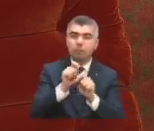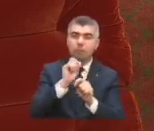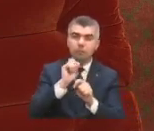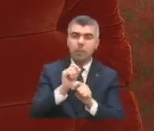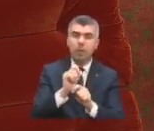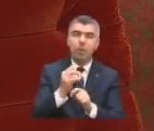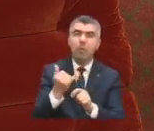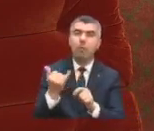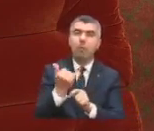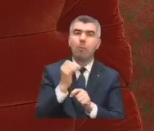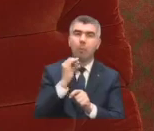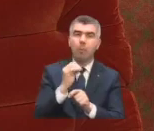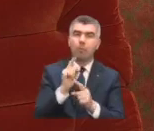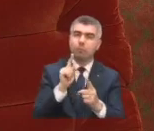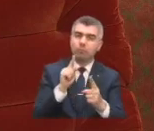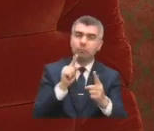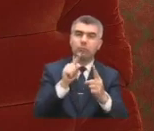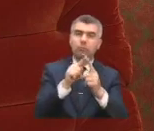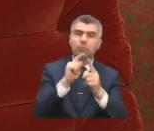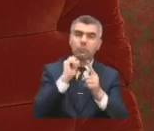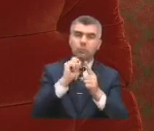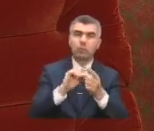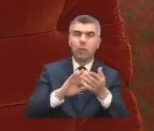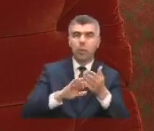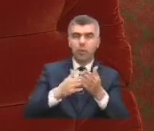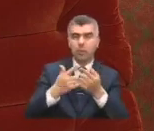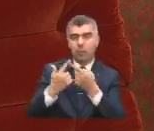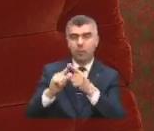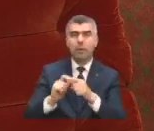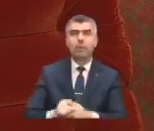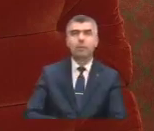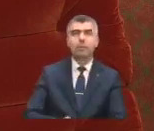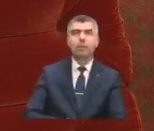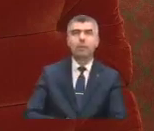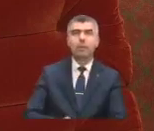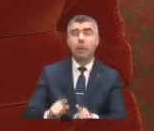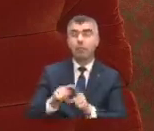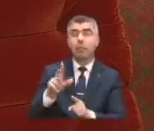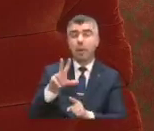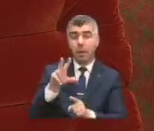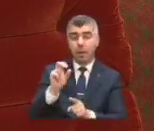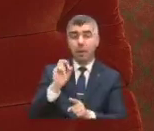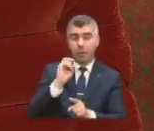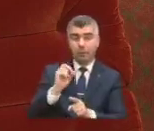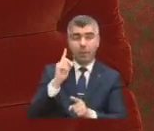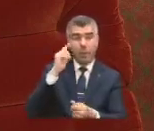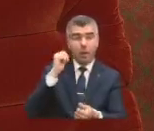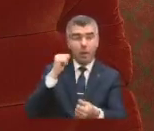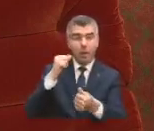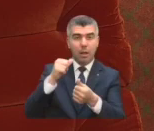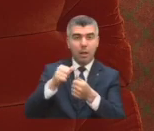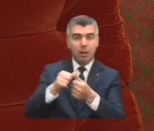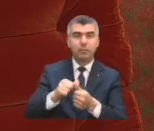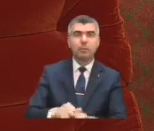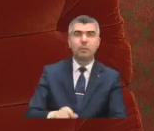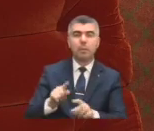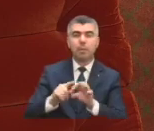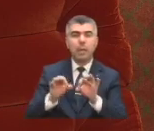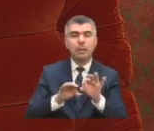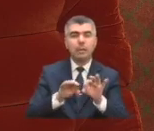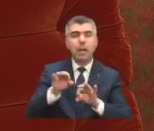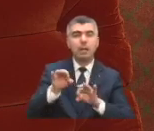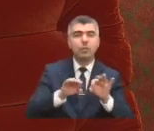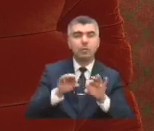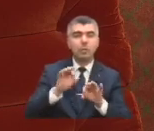كذلك وقع على القطاع الخاص. ما نذكر هذه مناسبه باش نذكر بان الاستراتيجيه